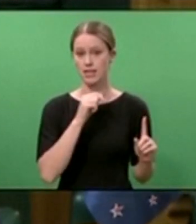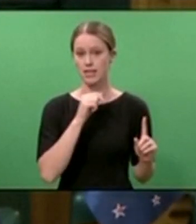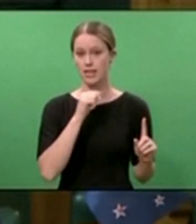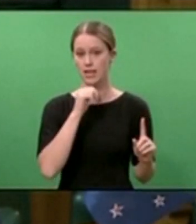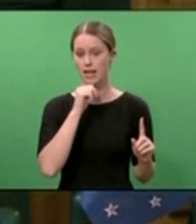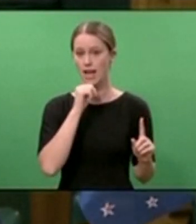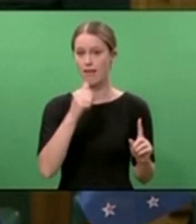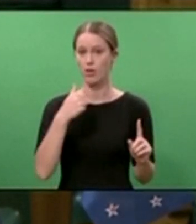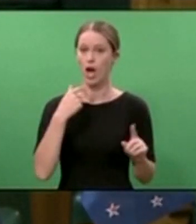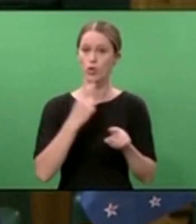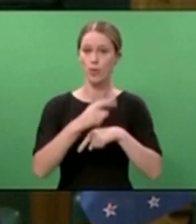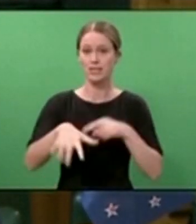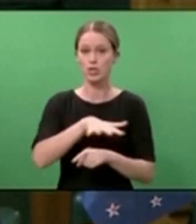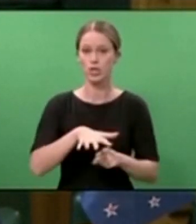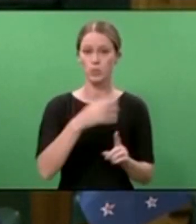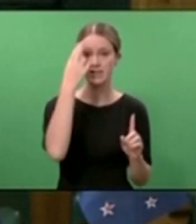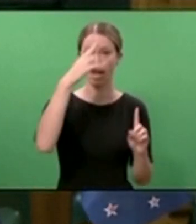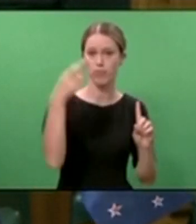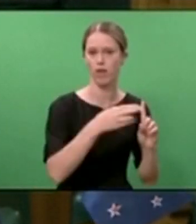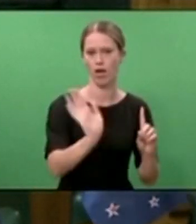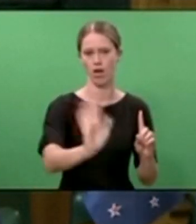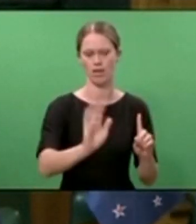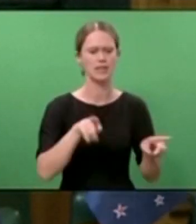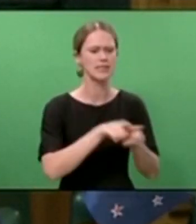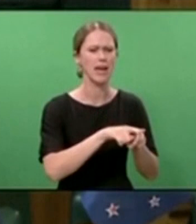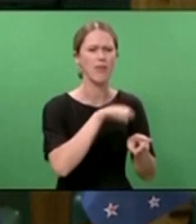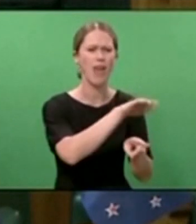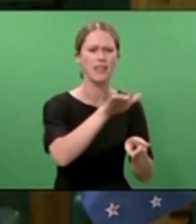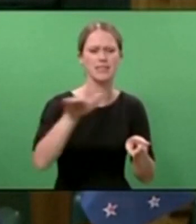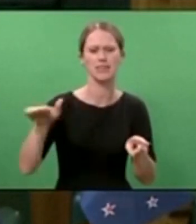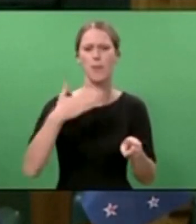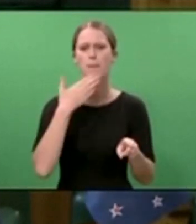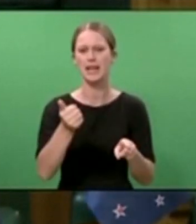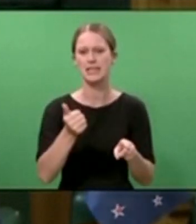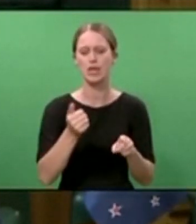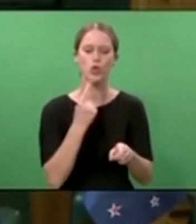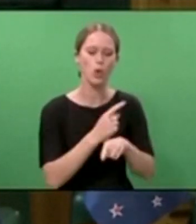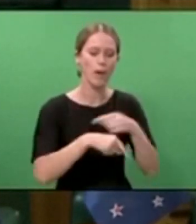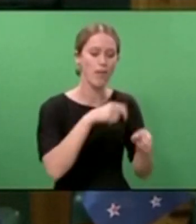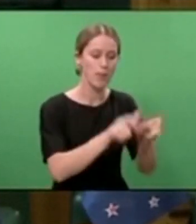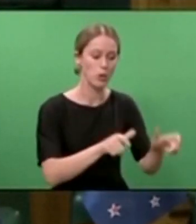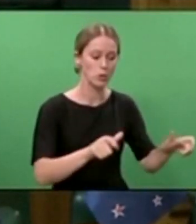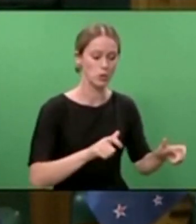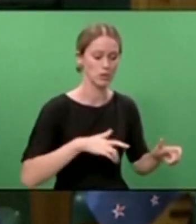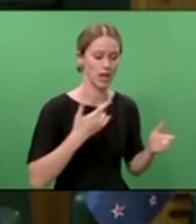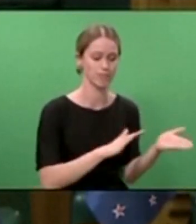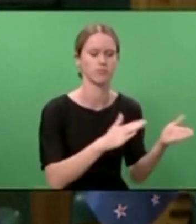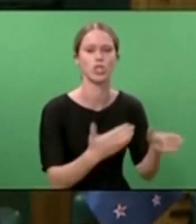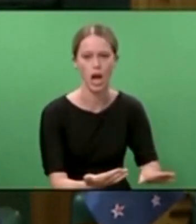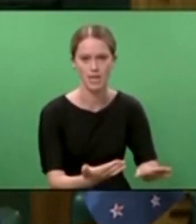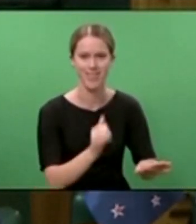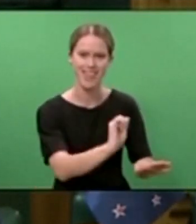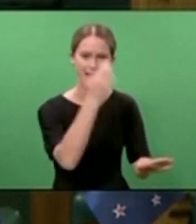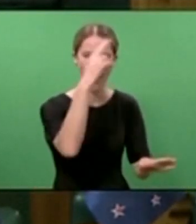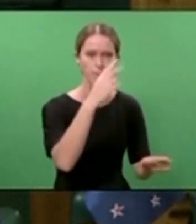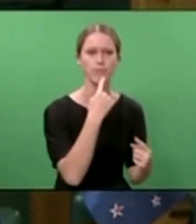ไม่มากเหใชวงขการเลตั้ง ปี 2020 ก็ตามและสำหรบบคที่จะเป็นทายญาตตเหอนของอาเดรนยไม่ช